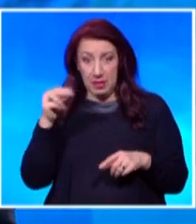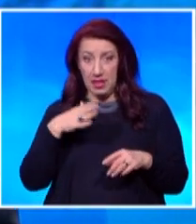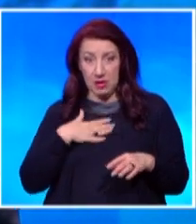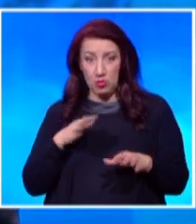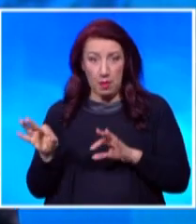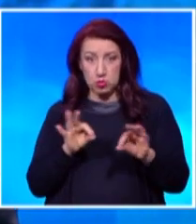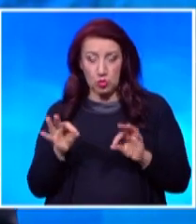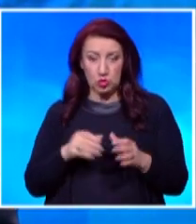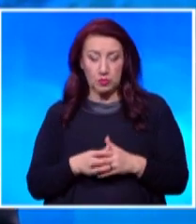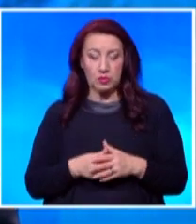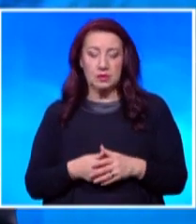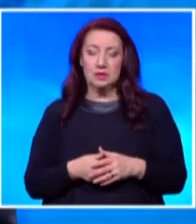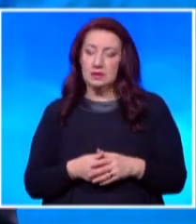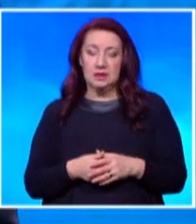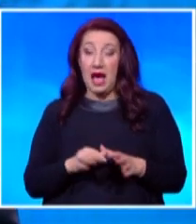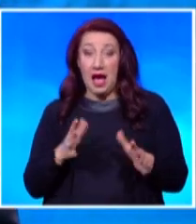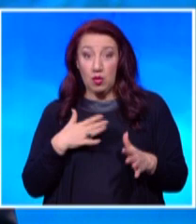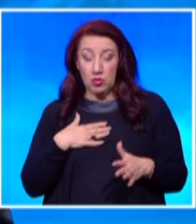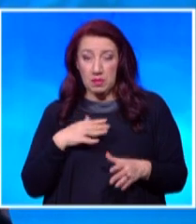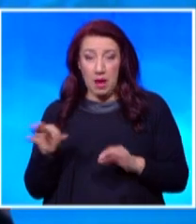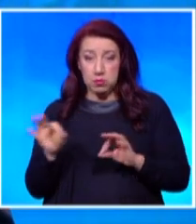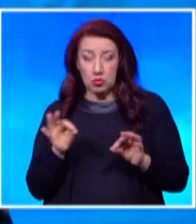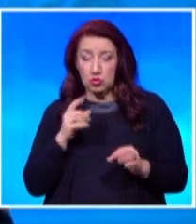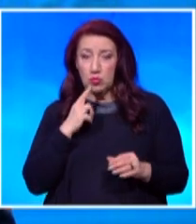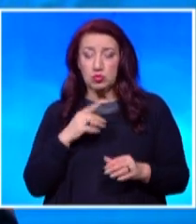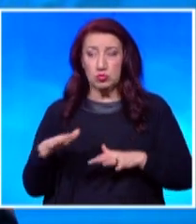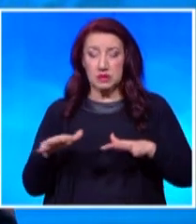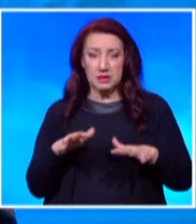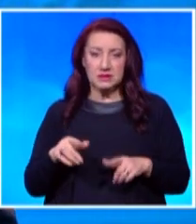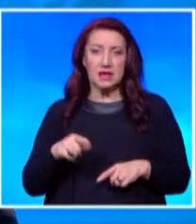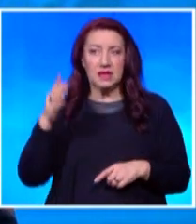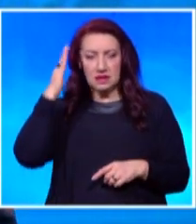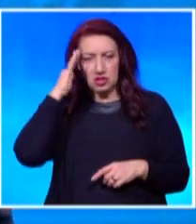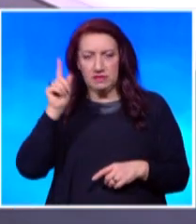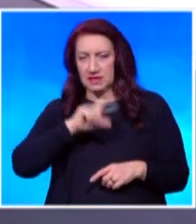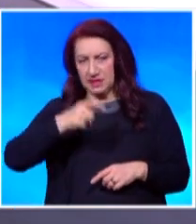бедствие самата държава няма да може да се справи с такова бедствие. Ще трябва помощ. Благодарим ви много за